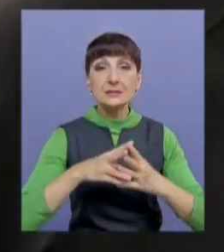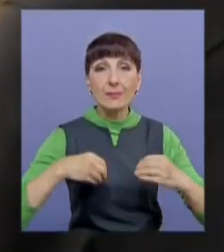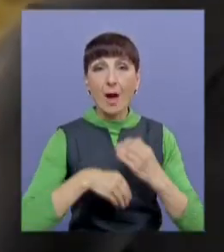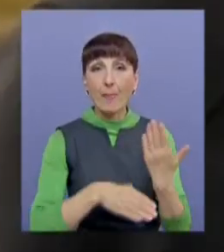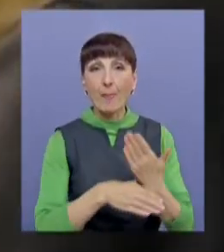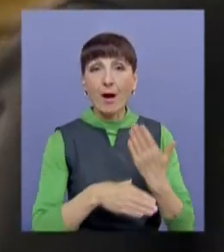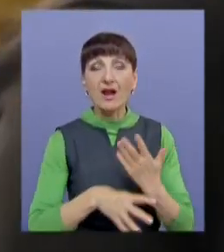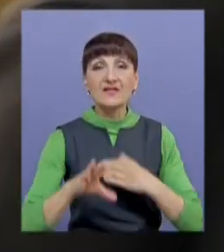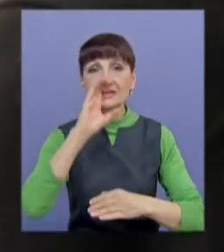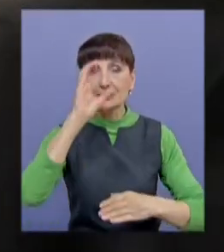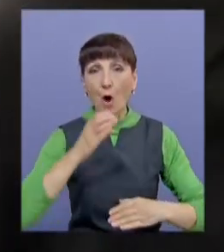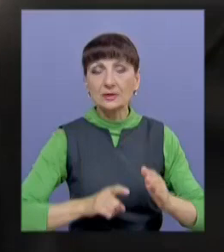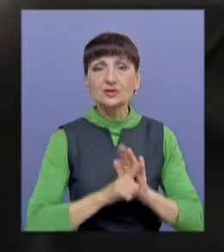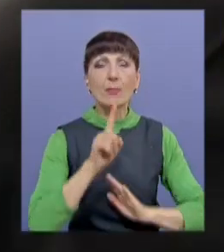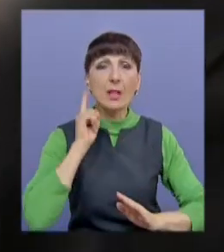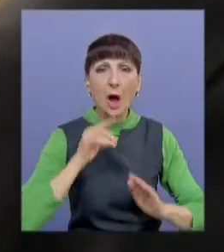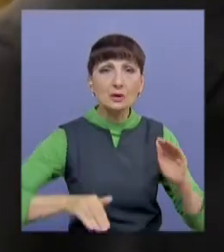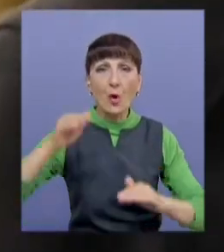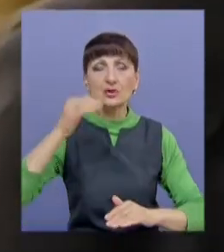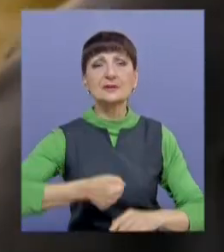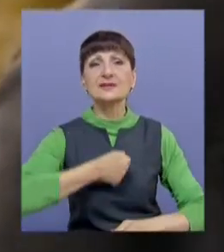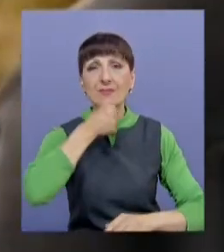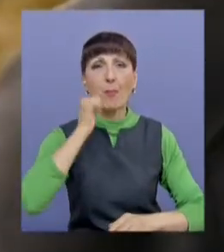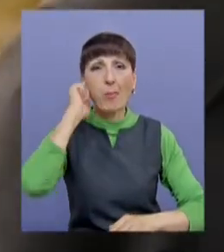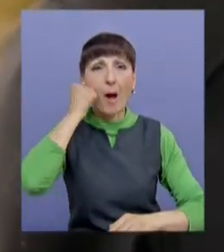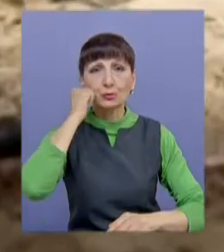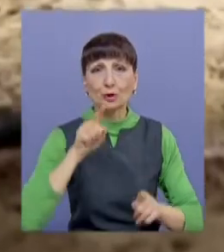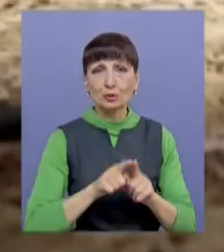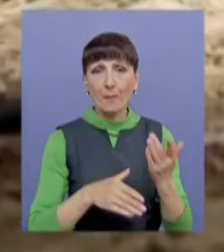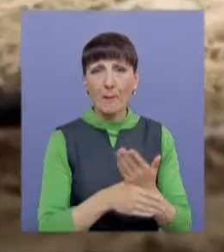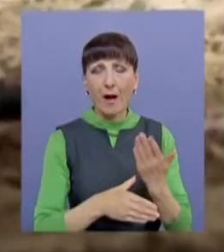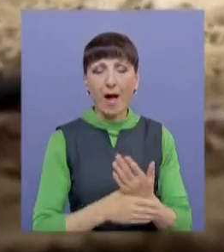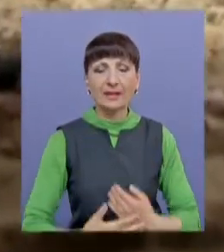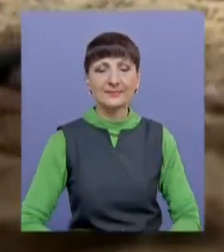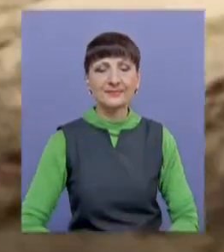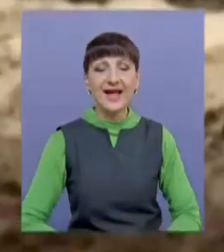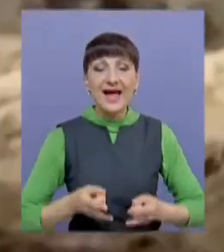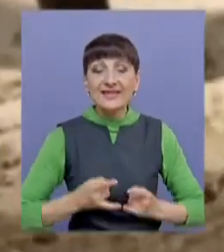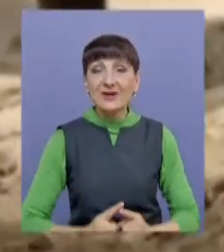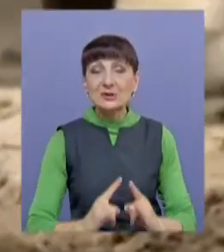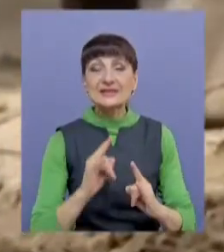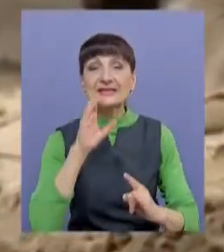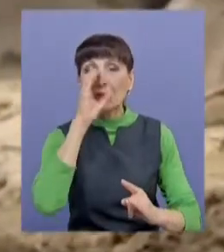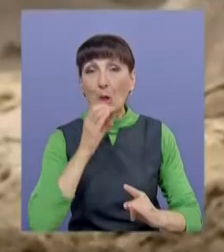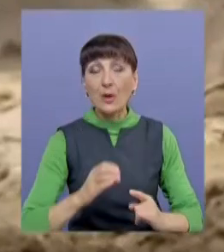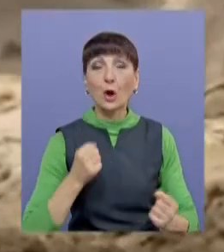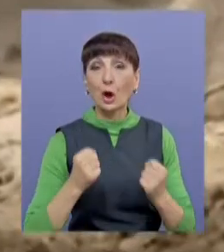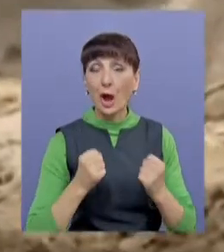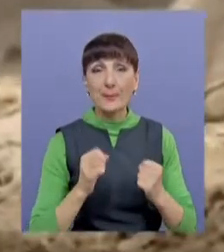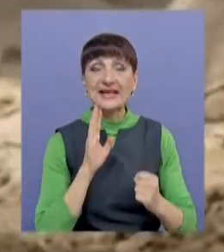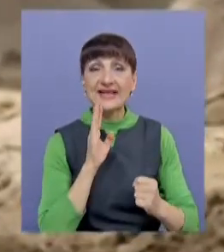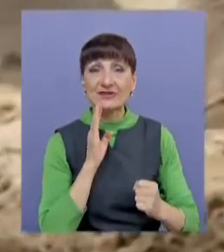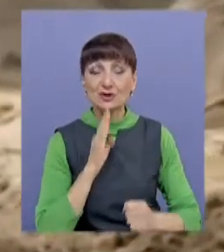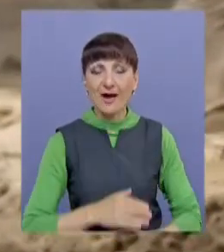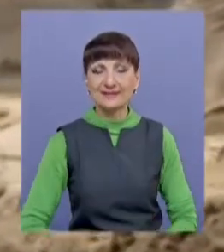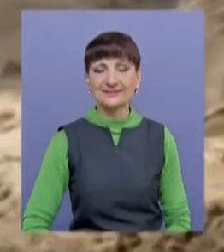Рядом были все слоны, начиная от молодежи и заканчивая бабушкой. Новорожденная самочка оказалась крепким слоненком.